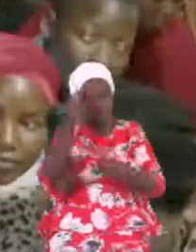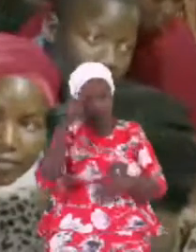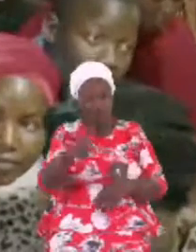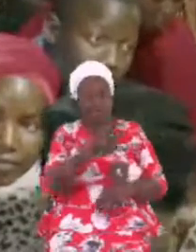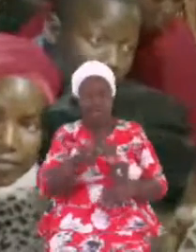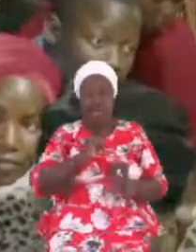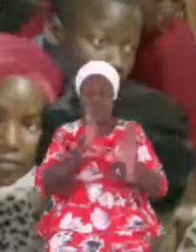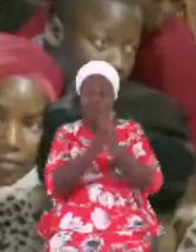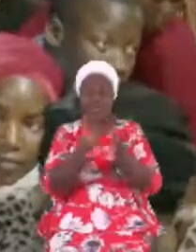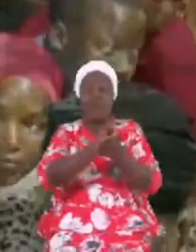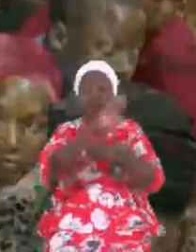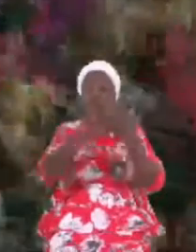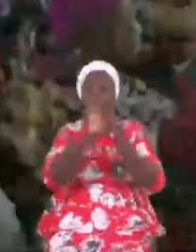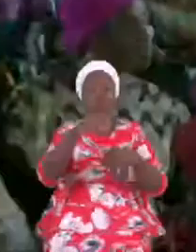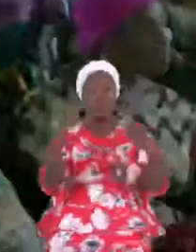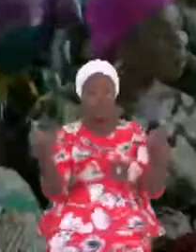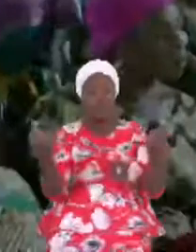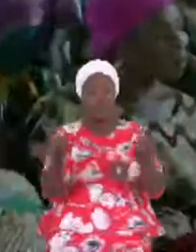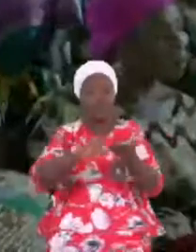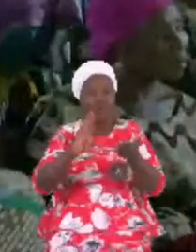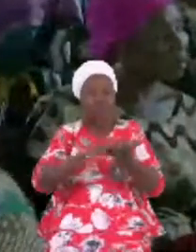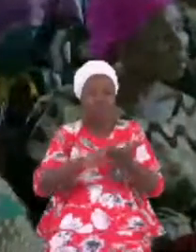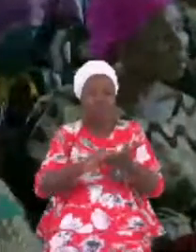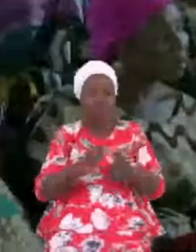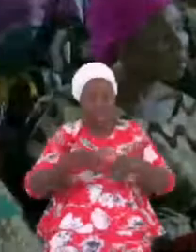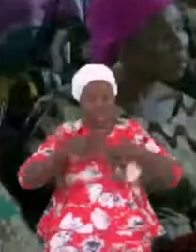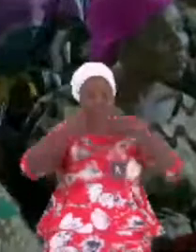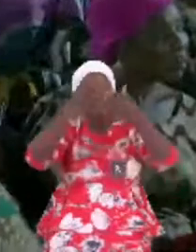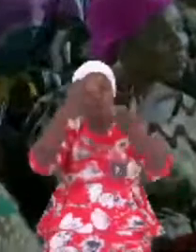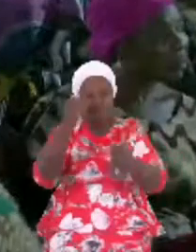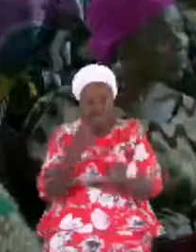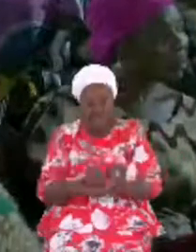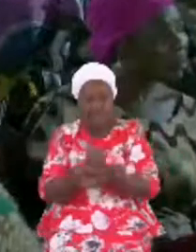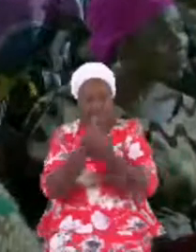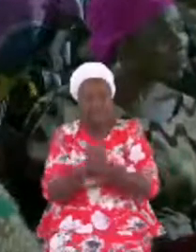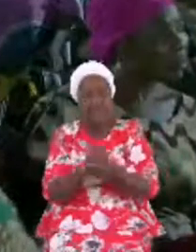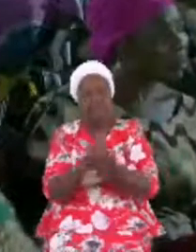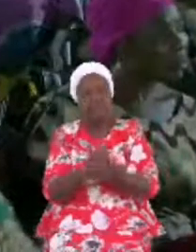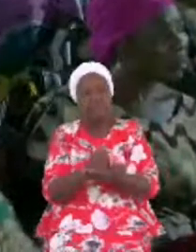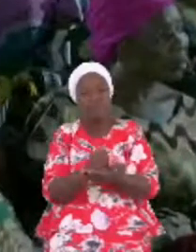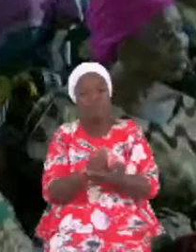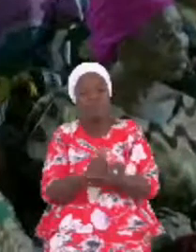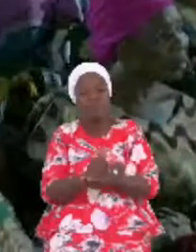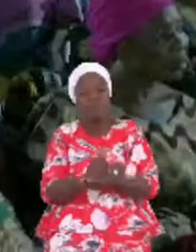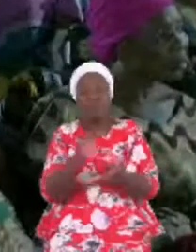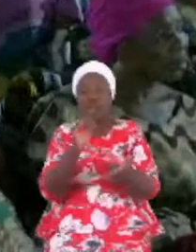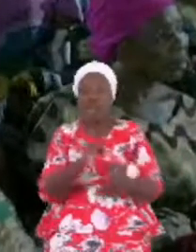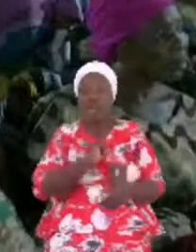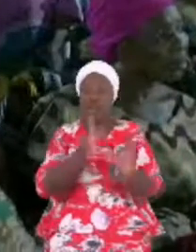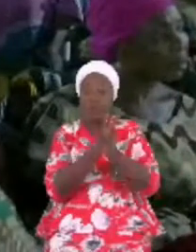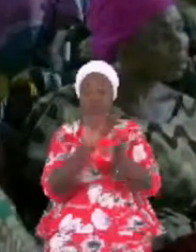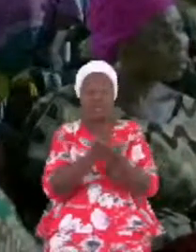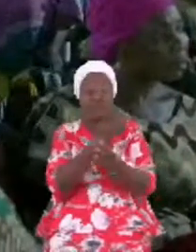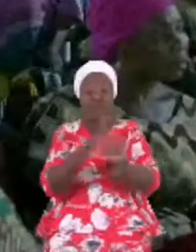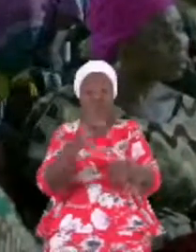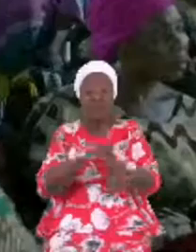Je prie que tous tes péchés soient pardonnés. Tu n'as pas dit Amen. Je prie que la liberté vienne pour